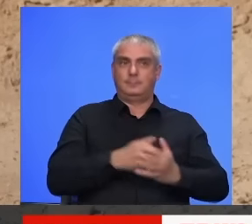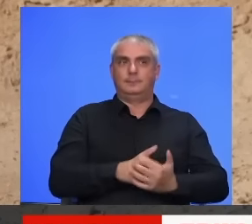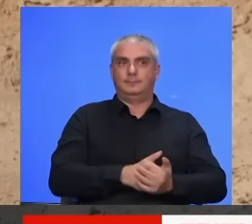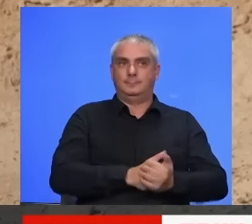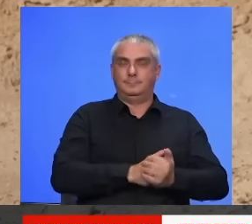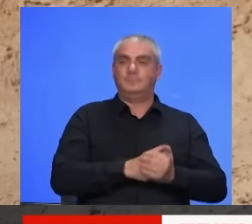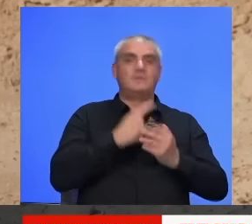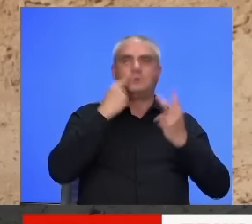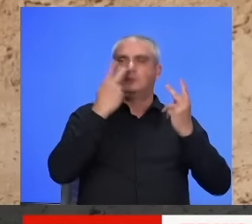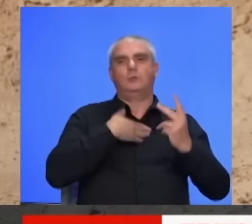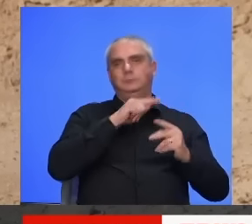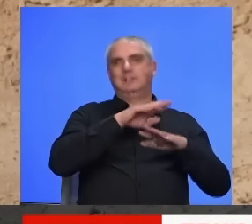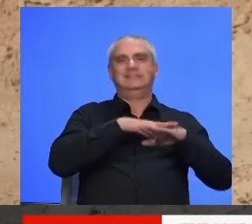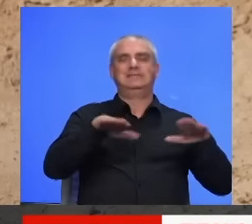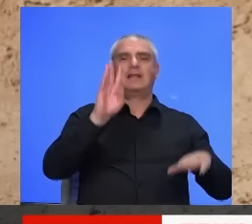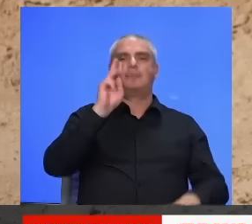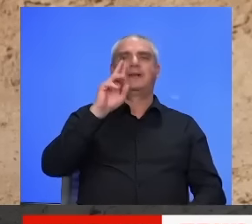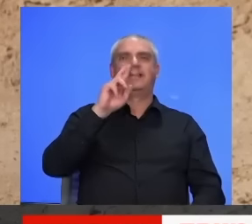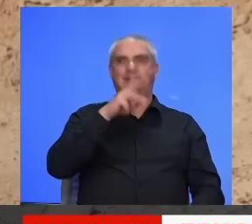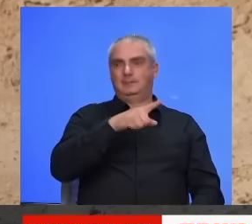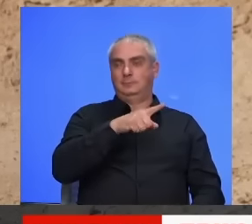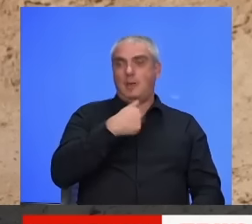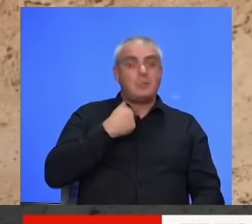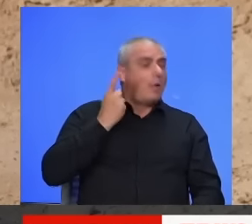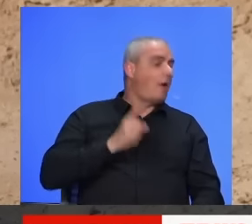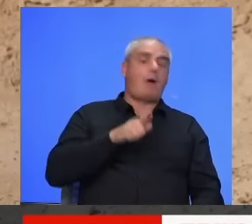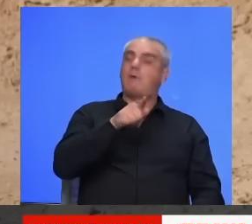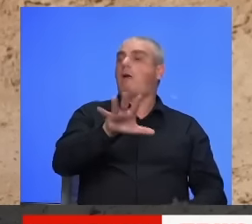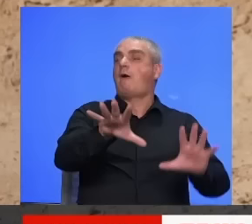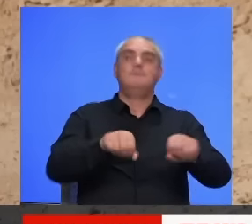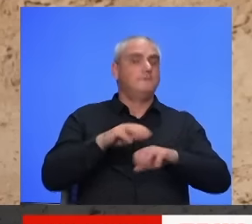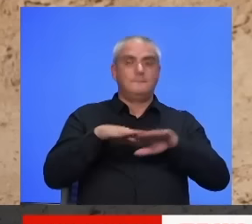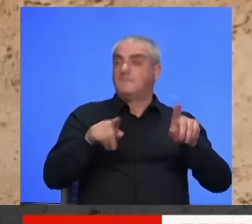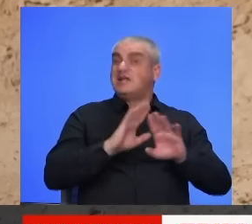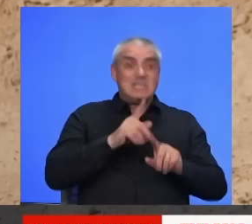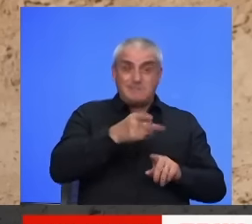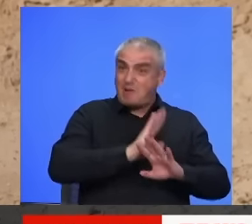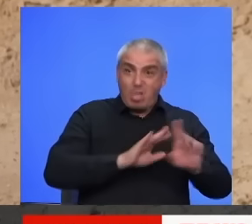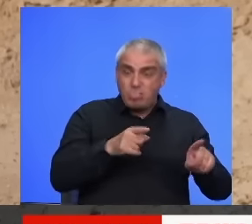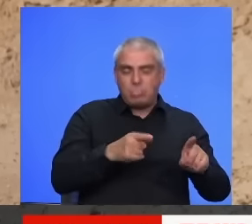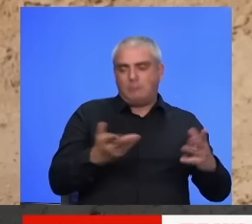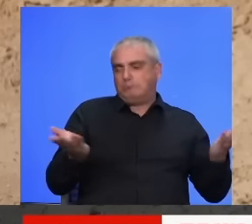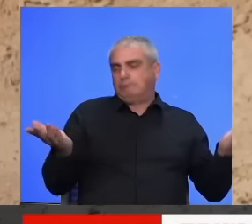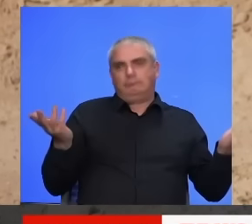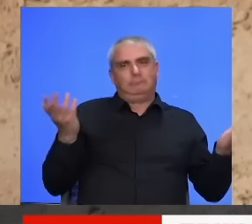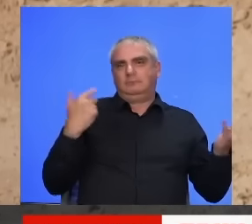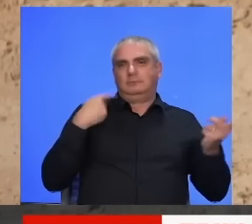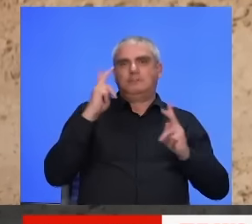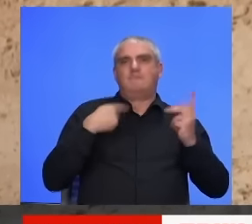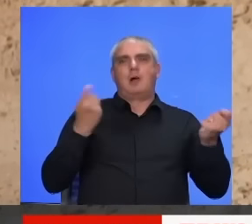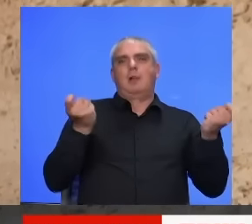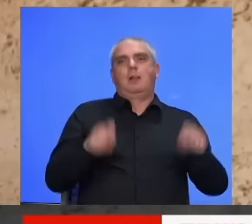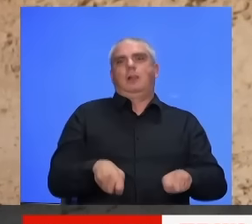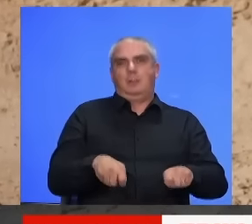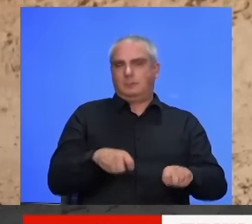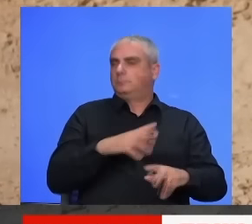כשמילות המפתח הן שדה בריר. אני חייבת את שדה בריר. בלי שדה בריר, אני אסגור את המפעלים,